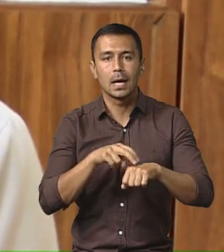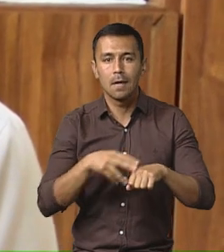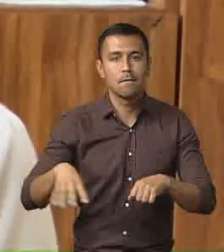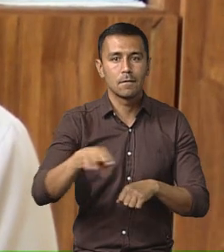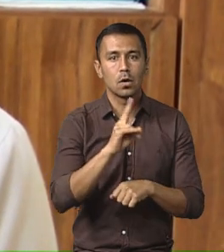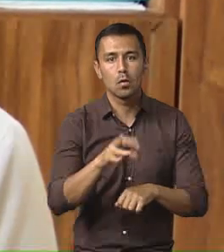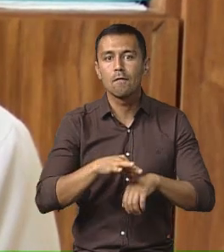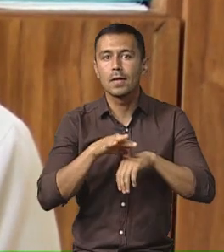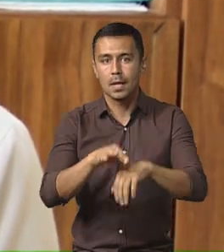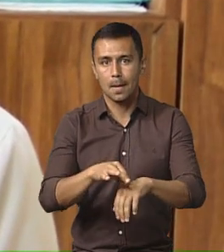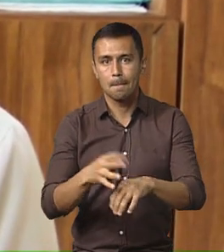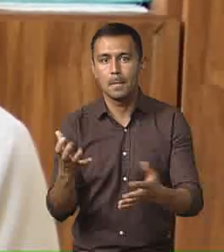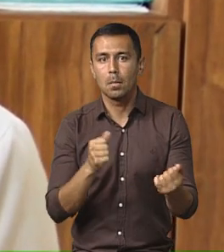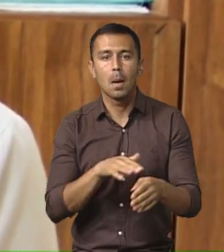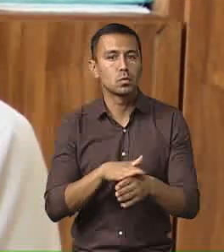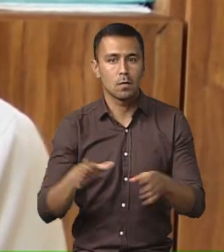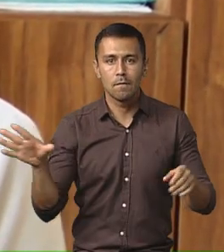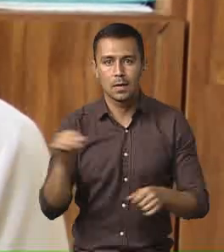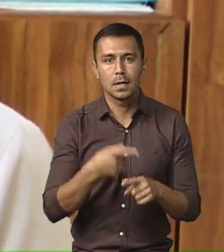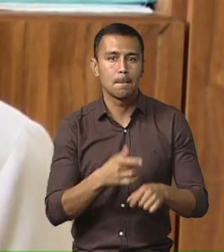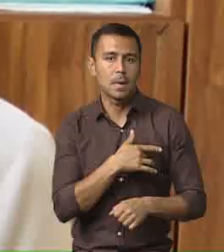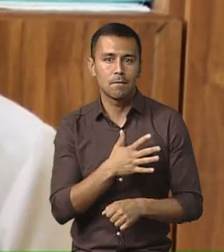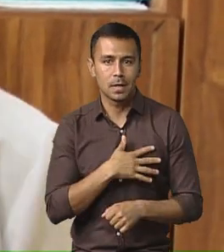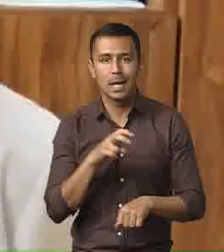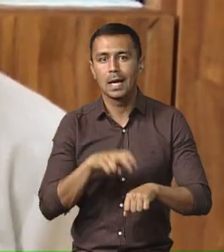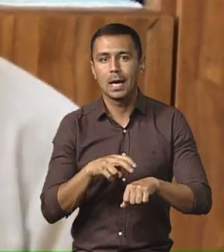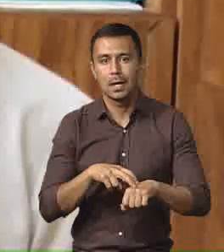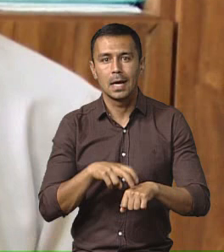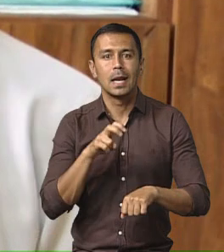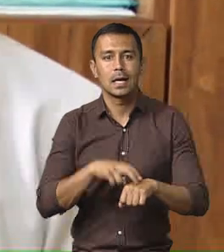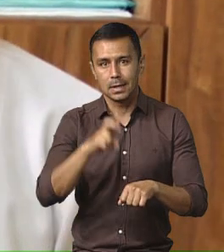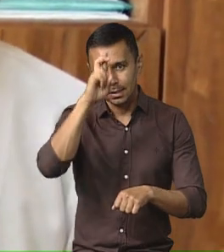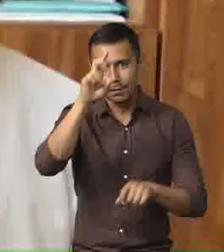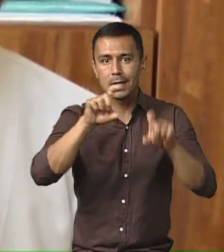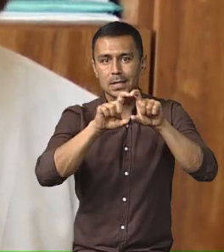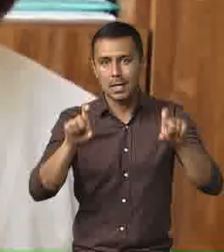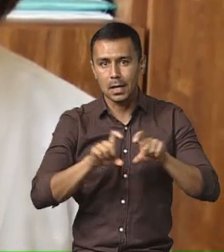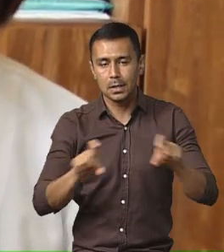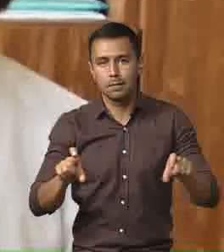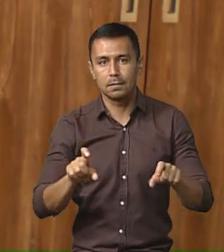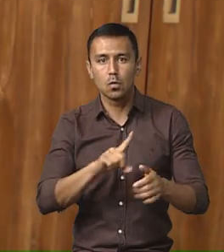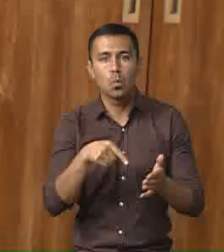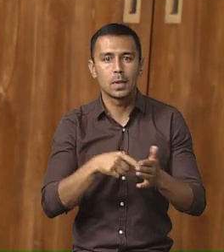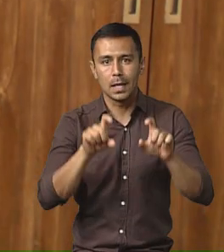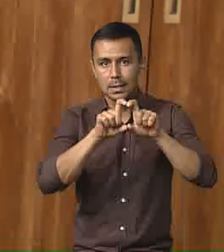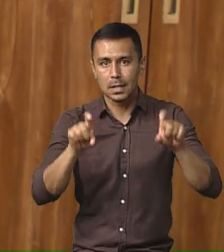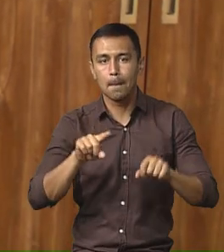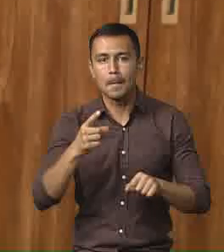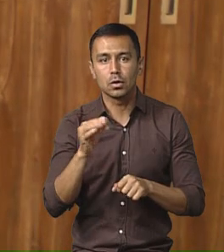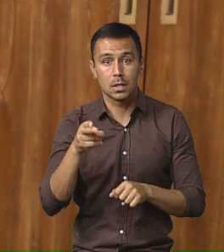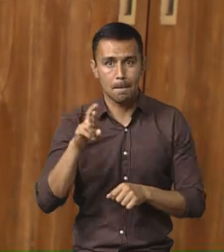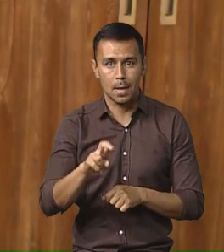які ведуть прийом. Абсолютно всі. Це і приватні лікарі, це і лікарі державних закладів, комунальних закладів. З 1